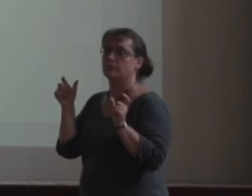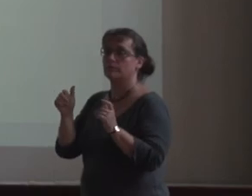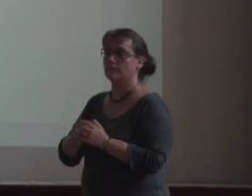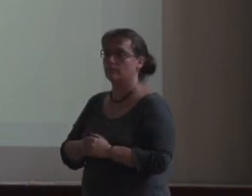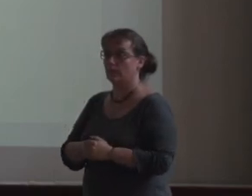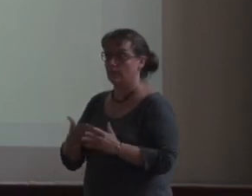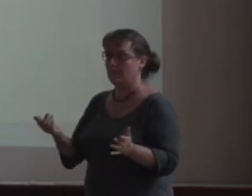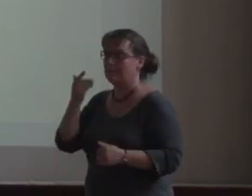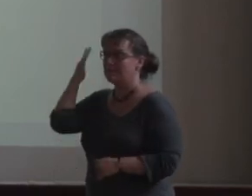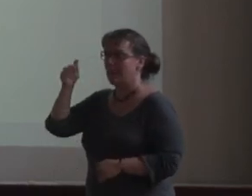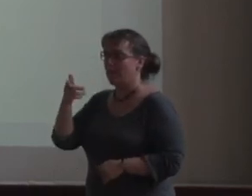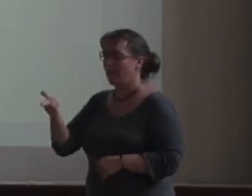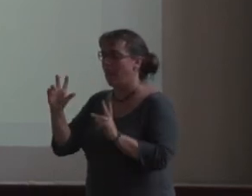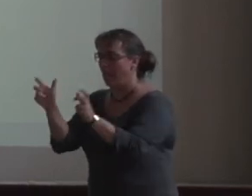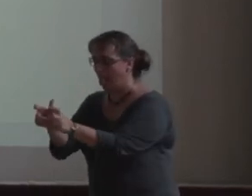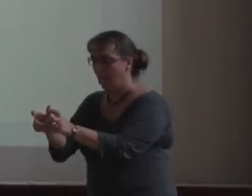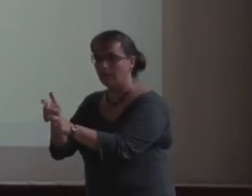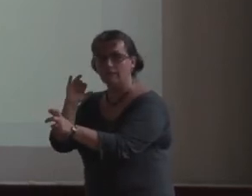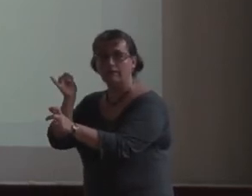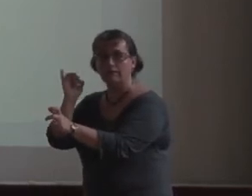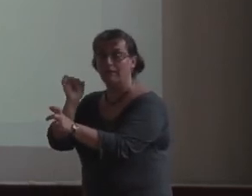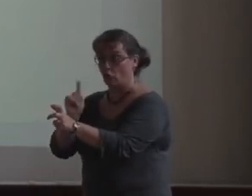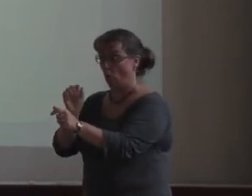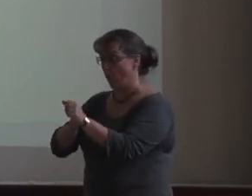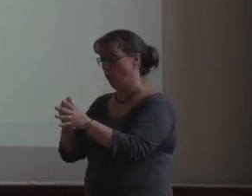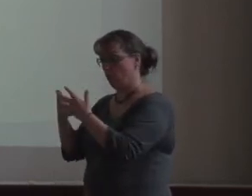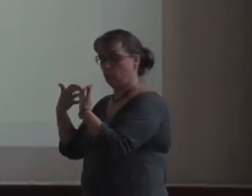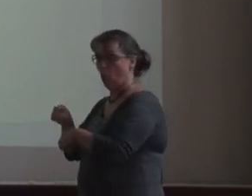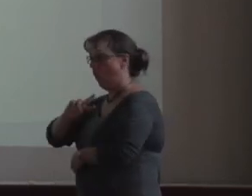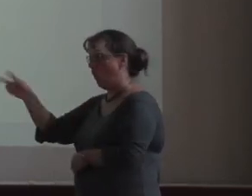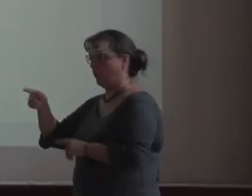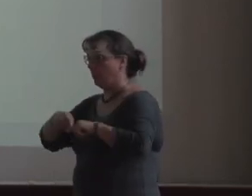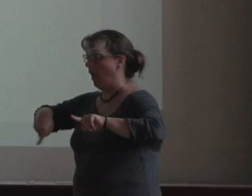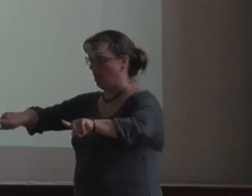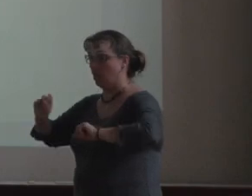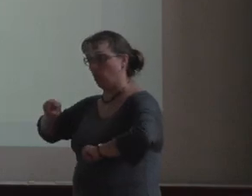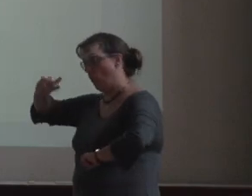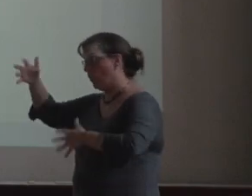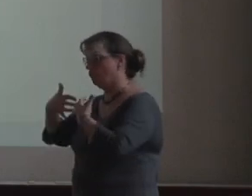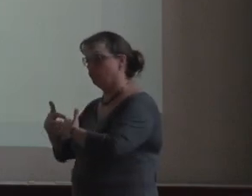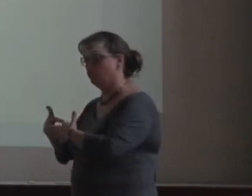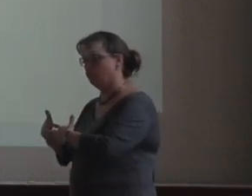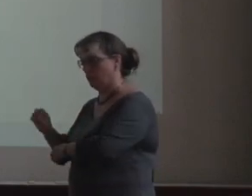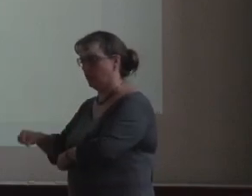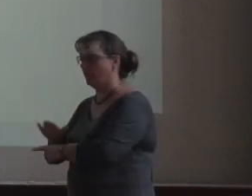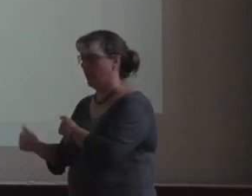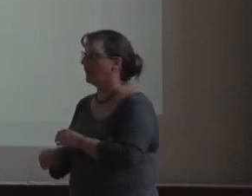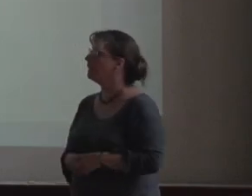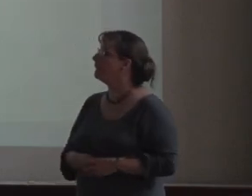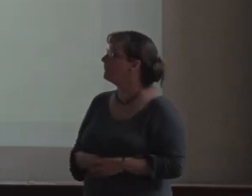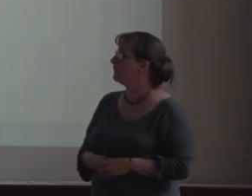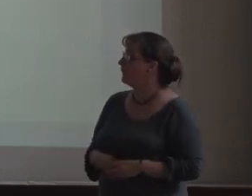on a pu traiter autre chose avec Async.io. Donc là, on a bien... On a bien rempli notre